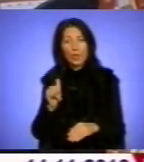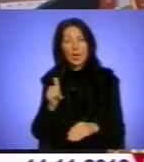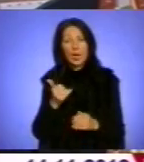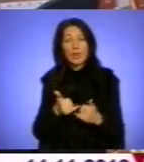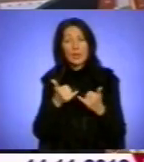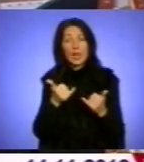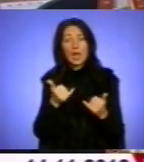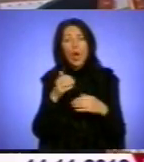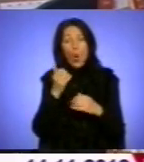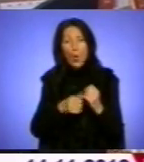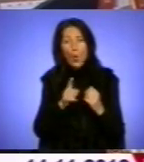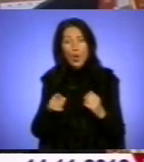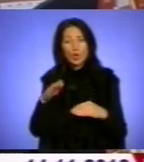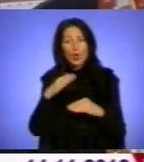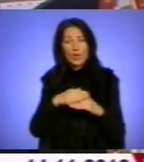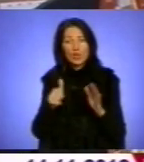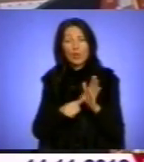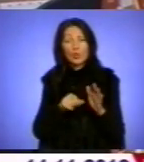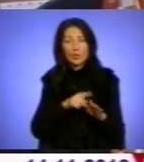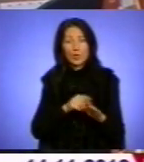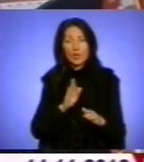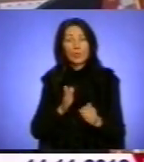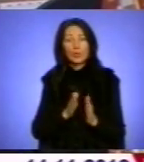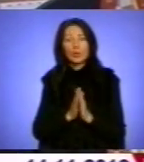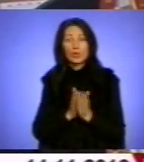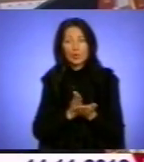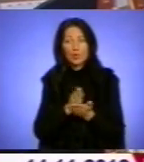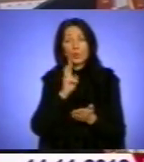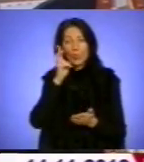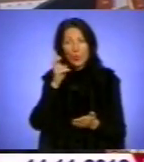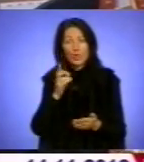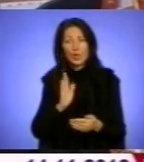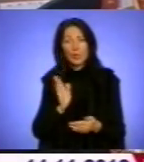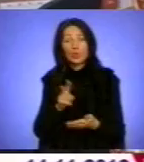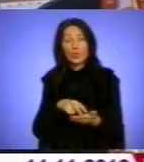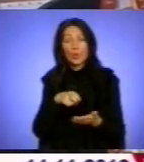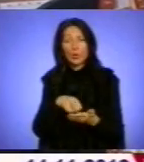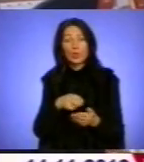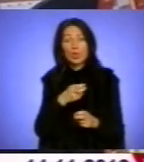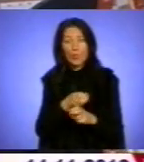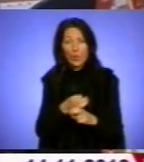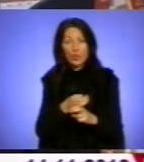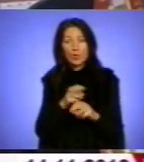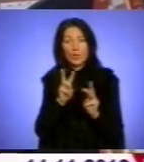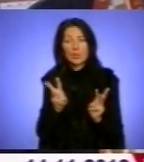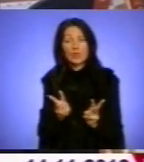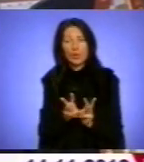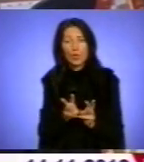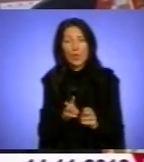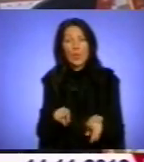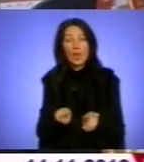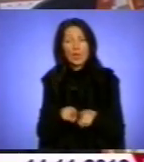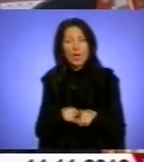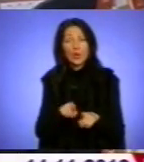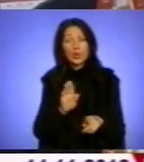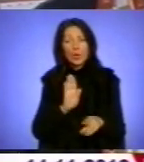кожного вечора в 6 годині у нас тут будуть відправи, а також будуть поклоніння мощами святого. Також передбачається, що будуть